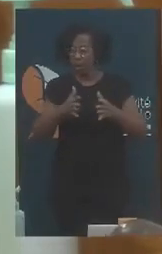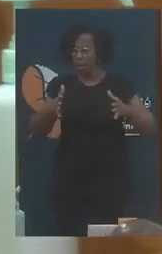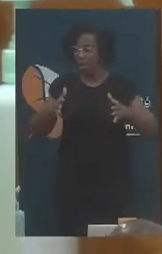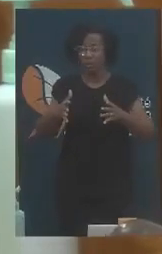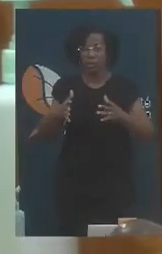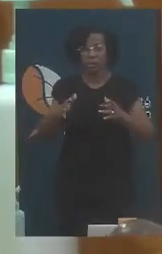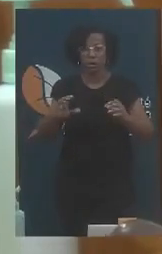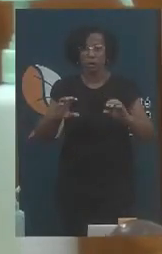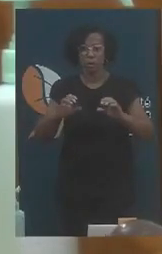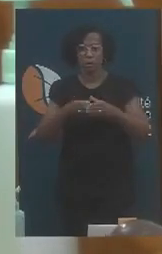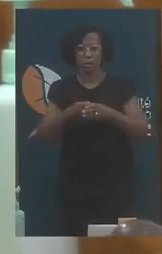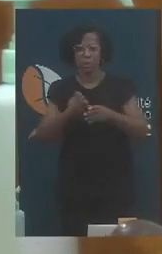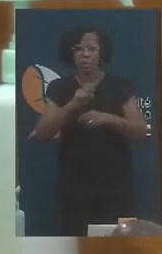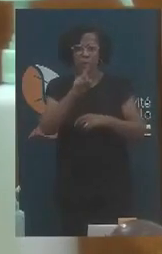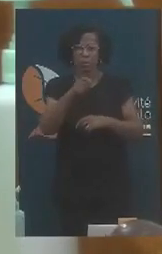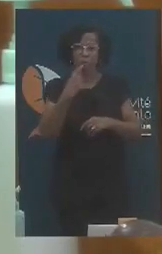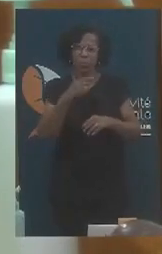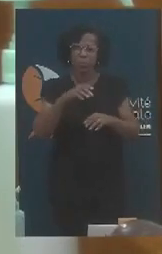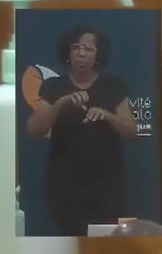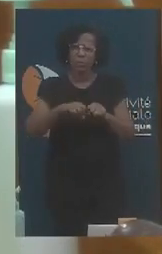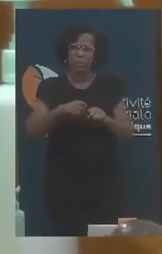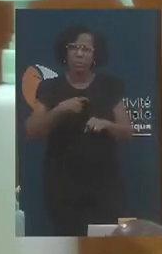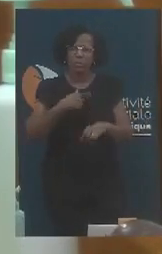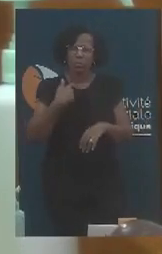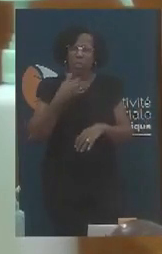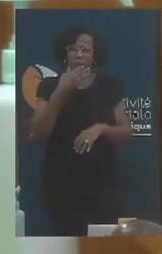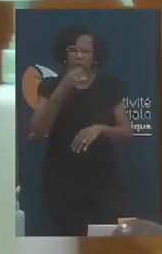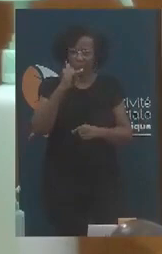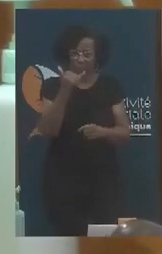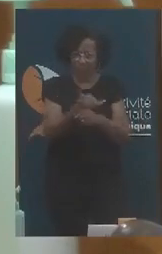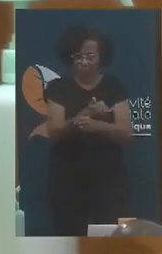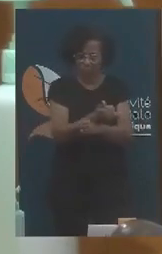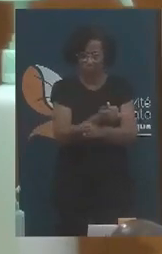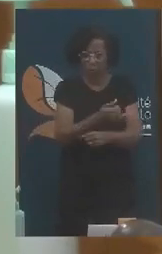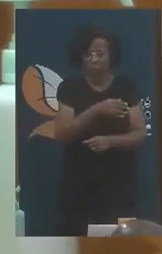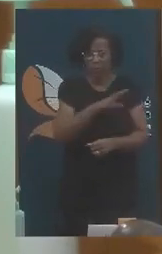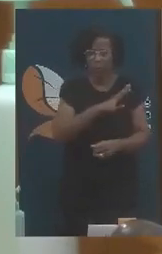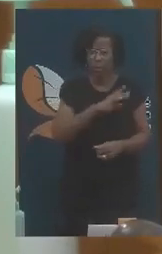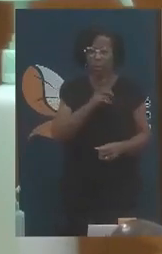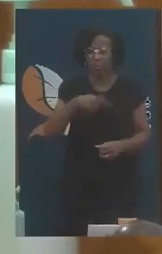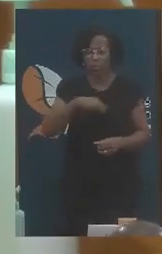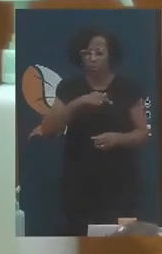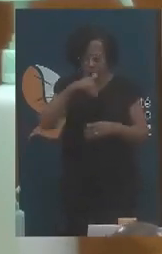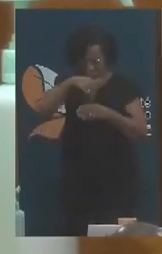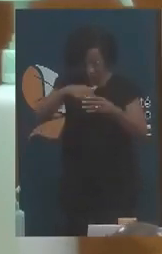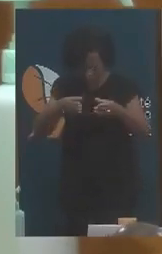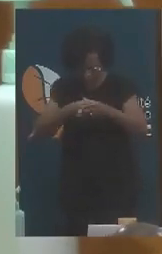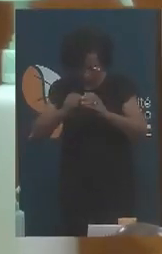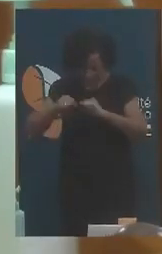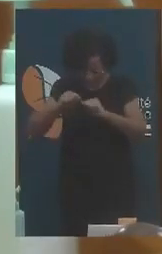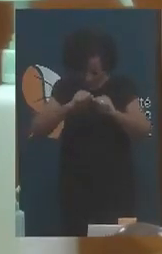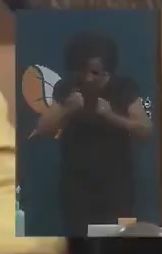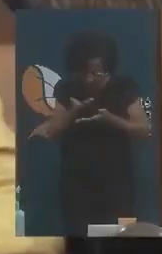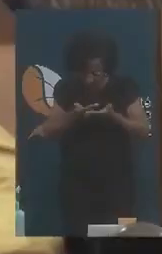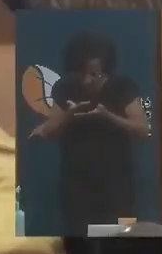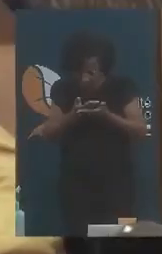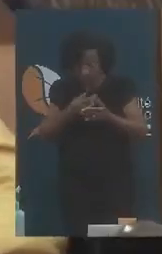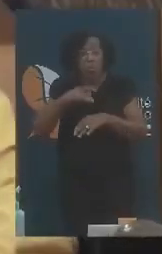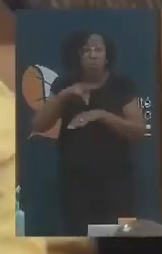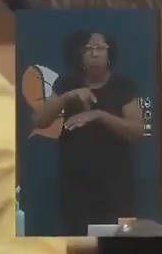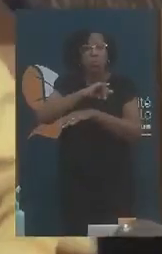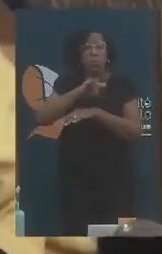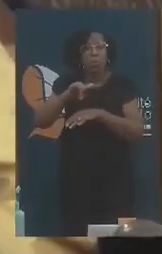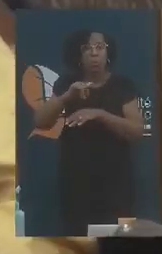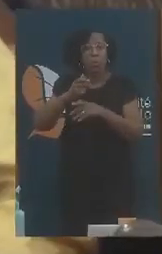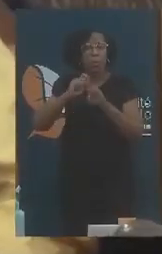questions à l'exécutif. Nous m'inscrivons en faux parce que nous concertons dans le groupe, il n'a jamais été question de cela. Donc cet